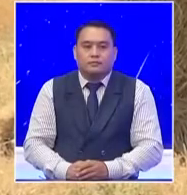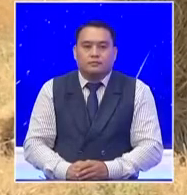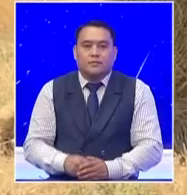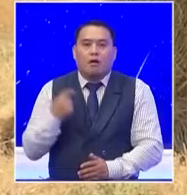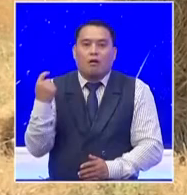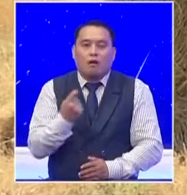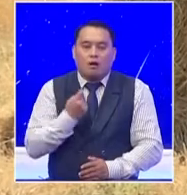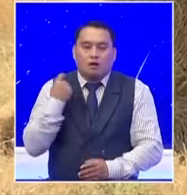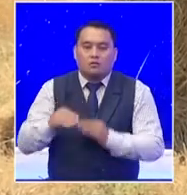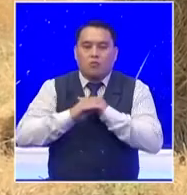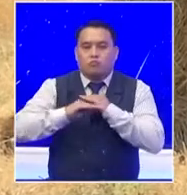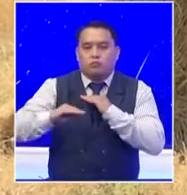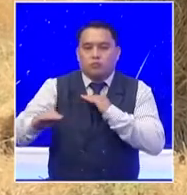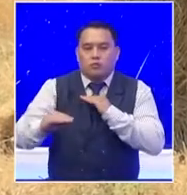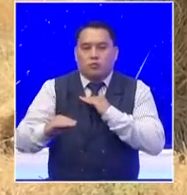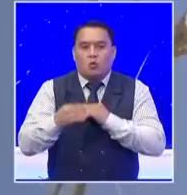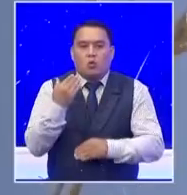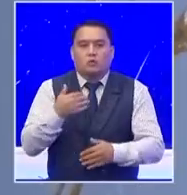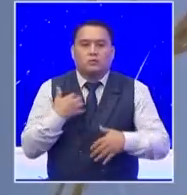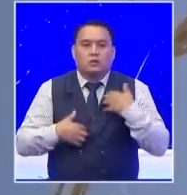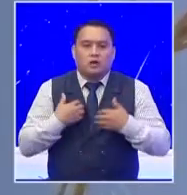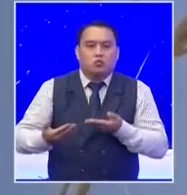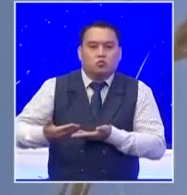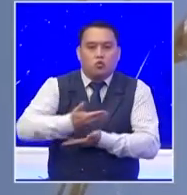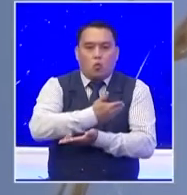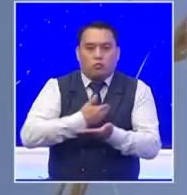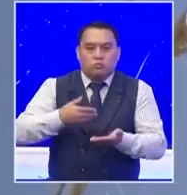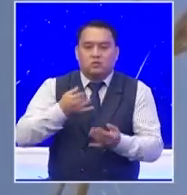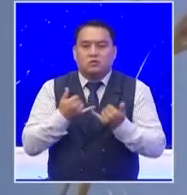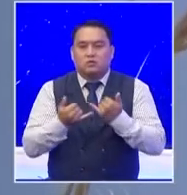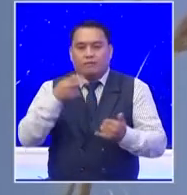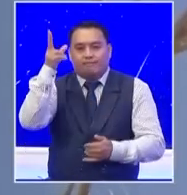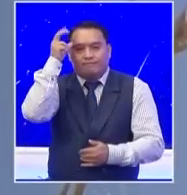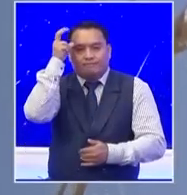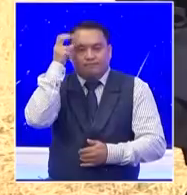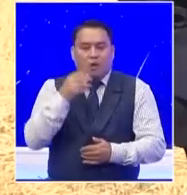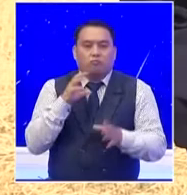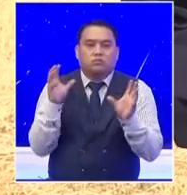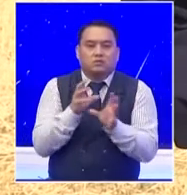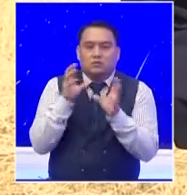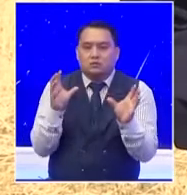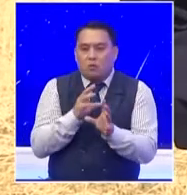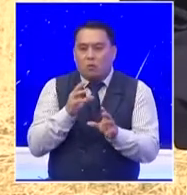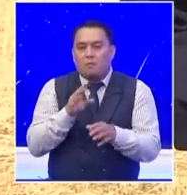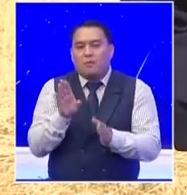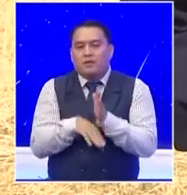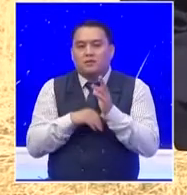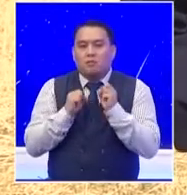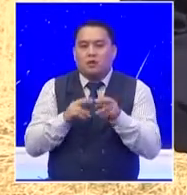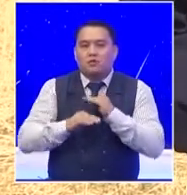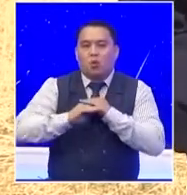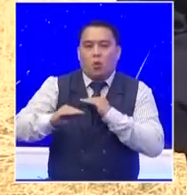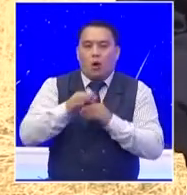Владелец посевных угодий Толепберген Сапи торопится собрать урожай пшеницы. Мужчина загодя позаботился и о безопасности своего